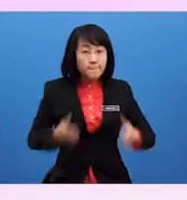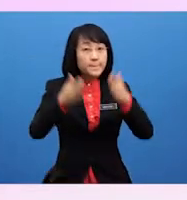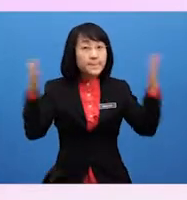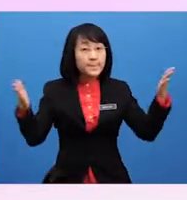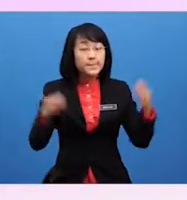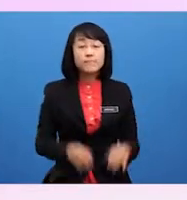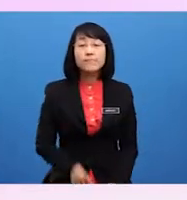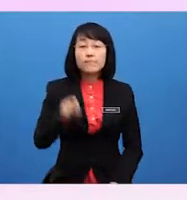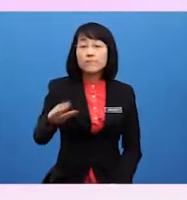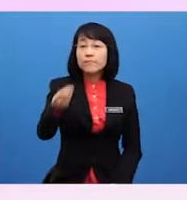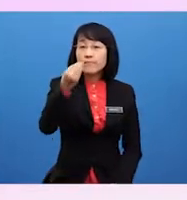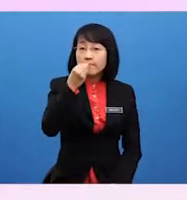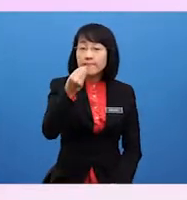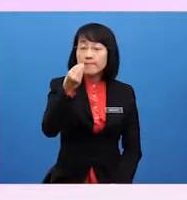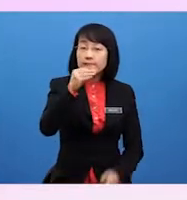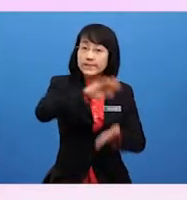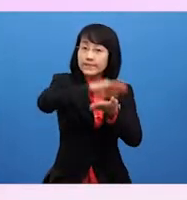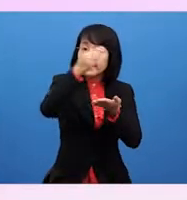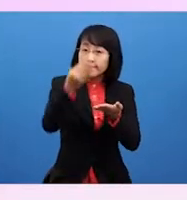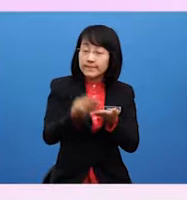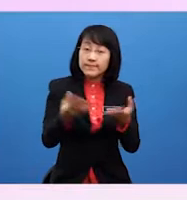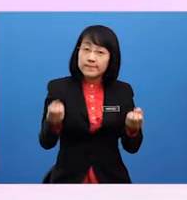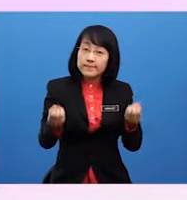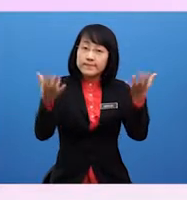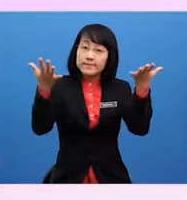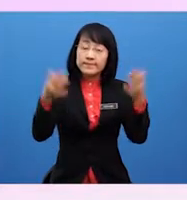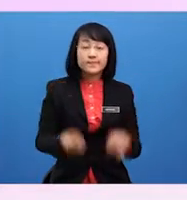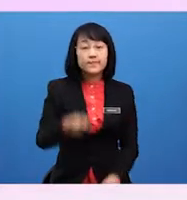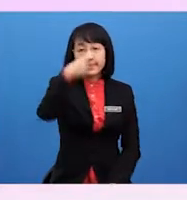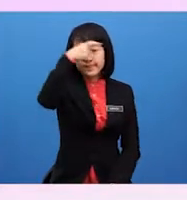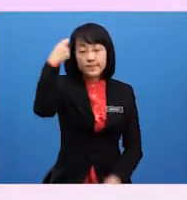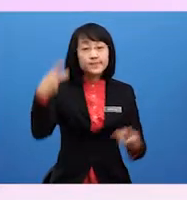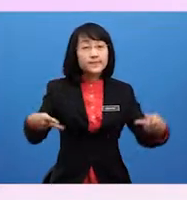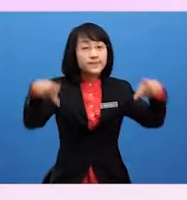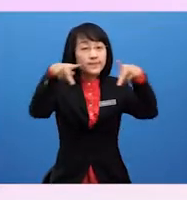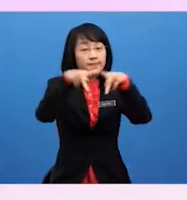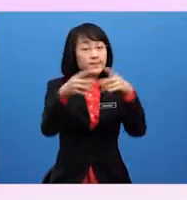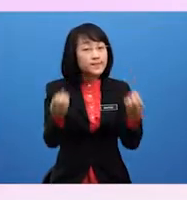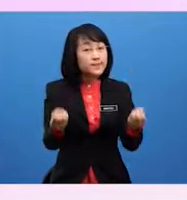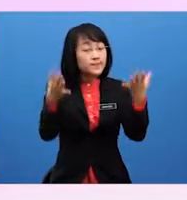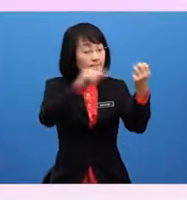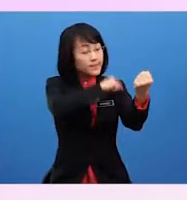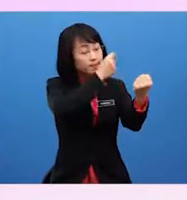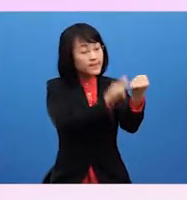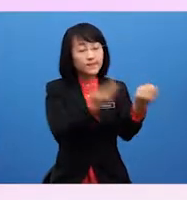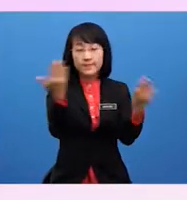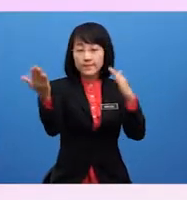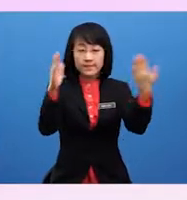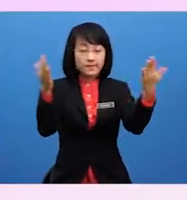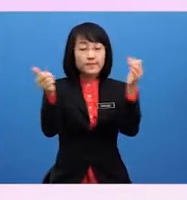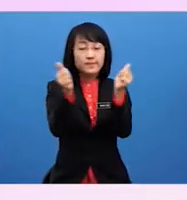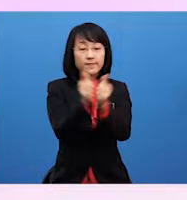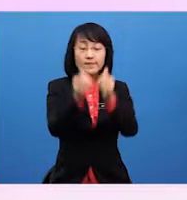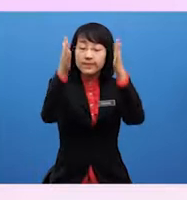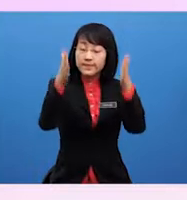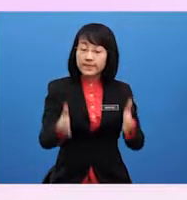pada kuantiti yang lebih banyak kerana mereka memerlukan lebih banyak tenaga berbanding dengan mereka